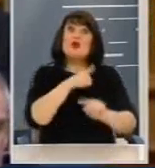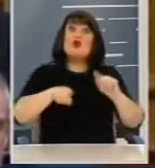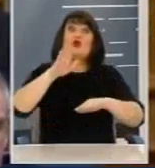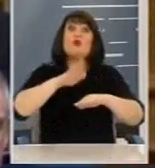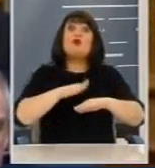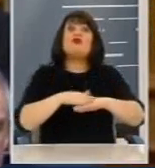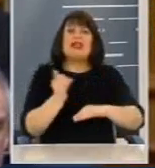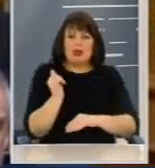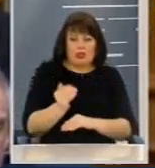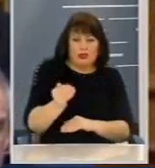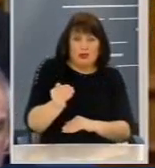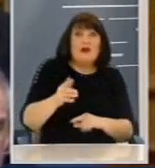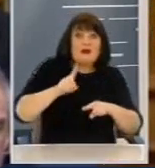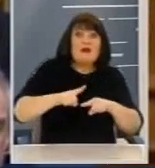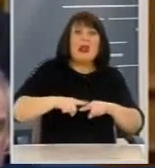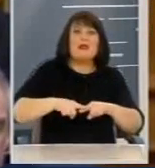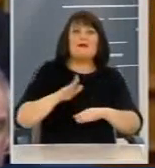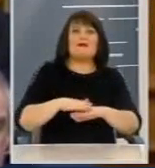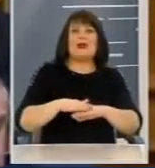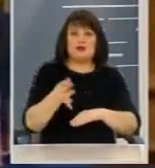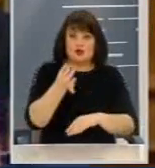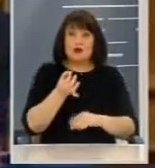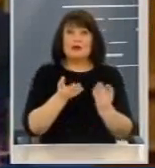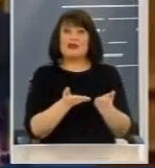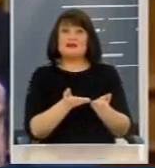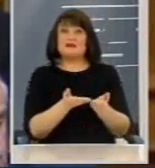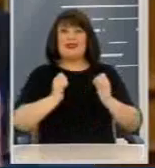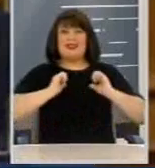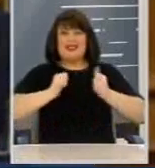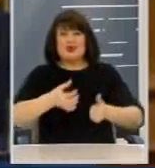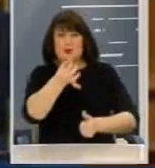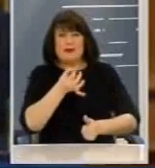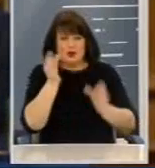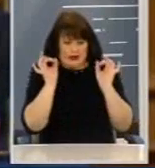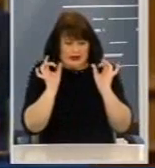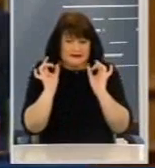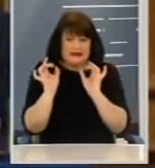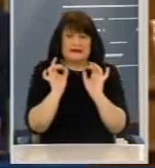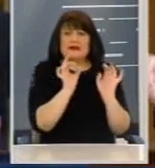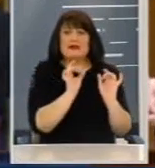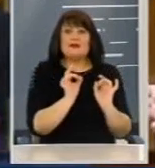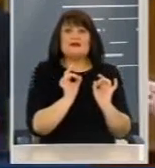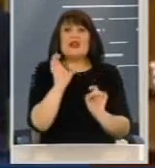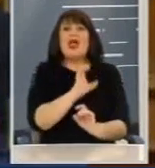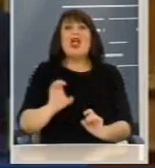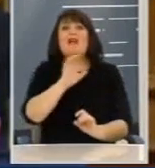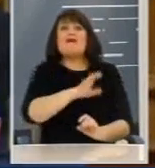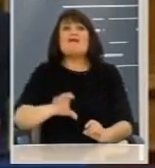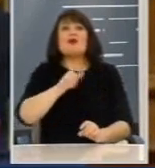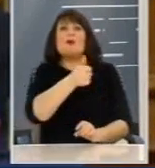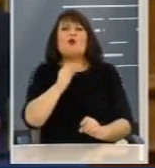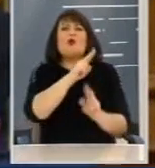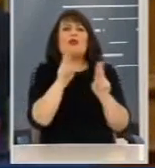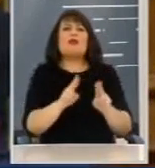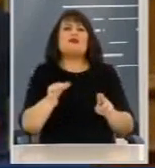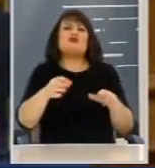για τις καθυστερήσεις. Όταν αυτό δεν τολμά να το πει σχεδόν κανείς στο ευρωπαϊκό πεδίο. Μόνο το Δουνουτού το λέει